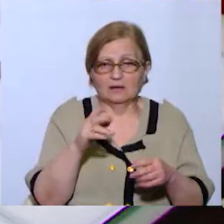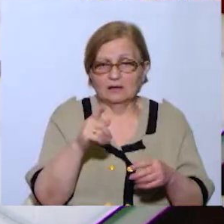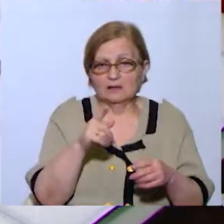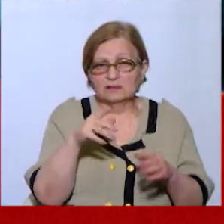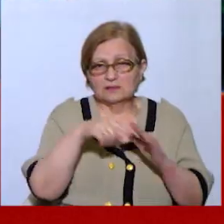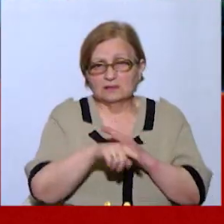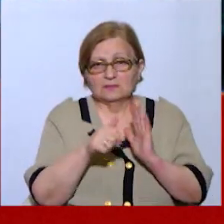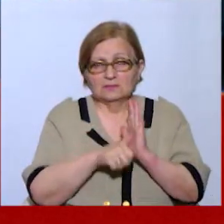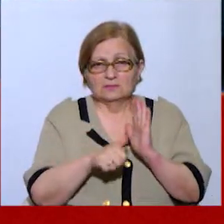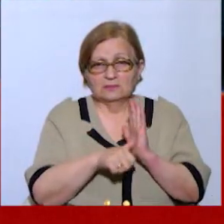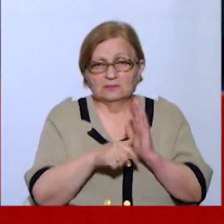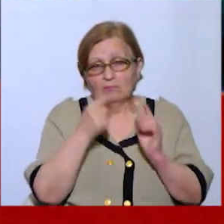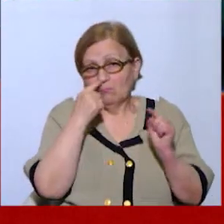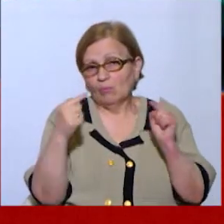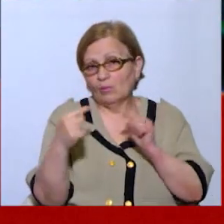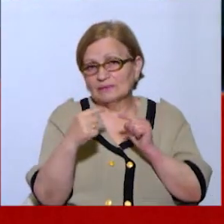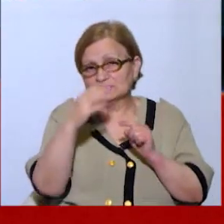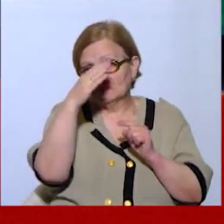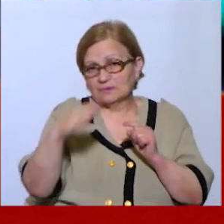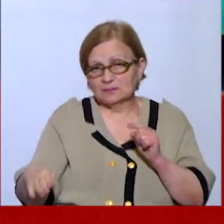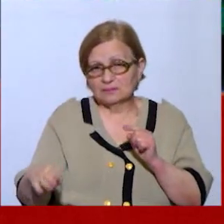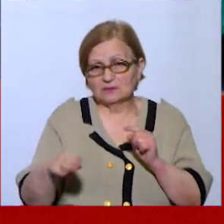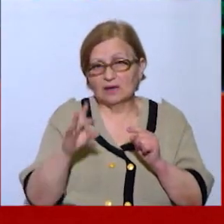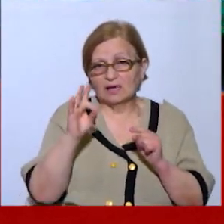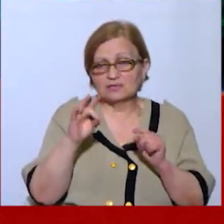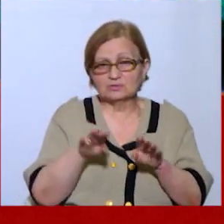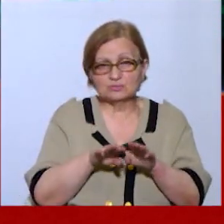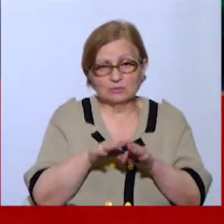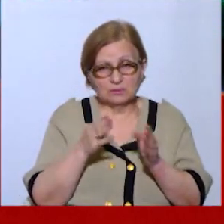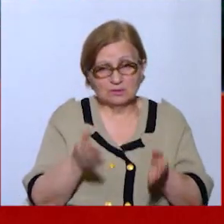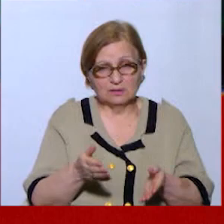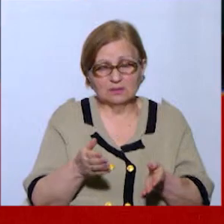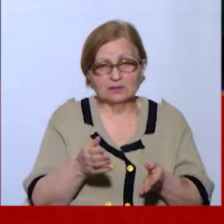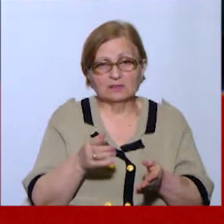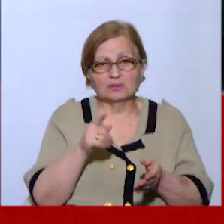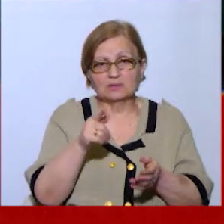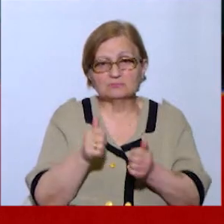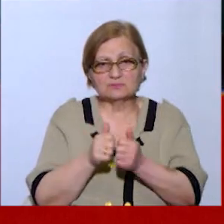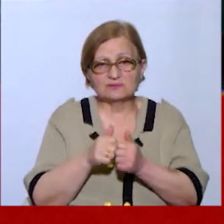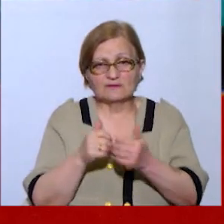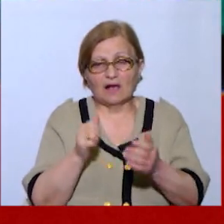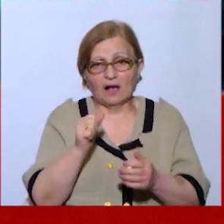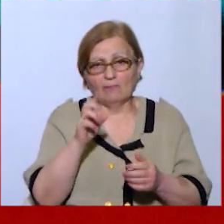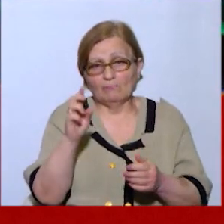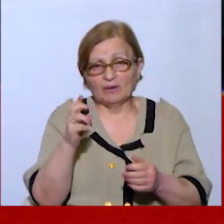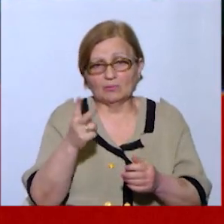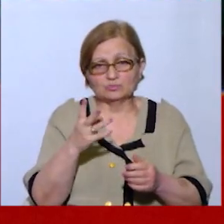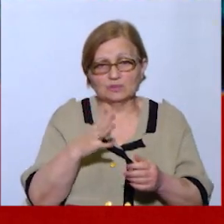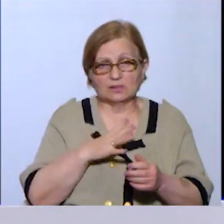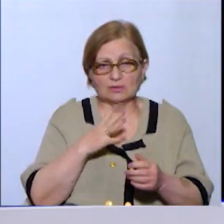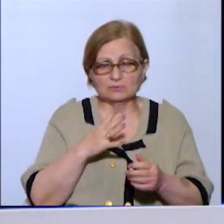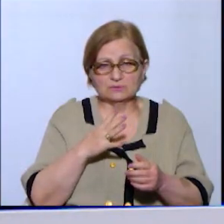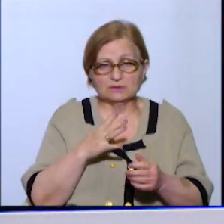რომ 60°-იანის მოპირდაპირე კათეტი არის R-ის ტოლი, შესაბამისად მიმდებარე კათეტი AB უნდა იყოს